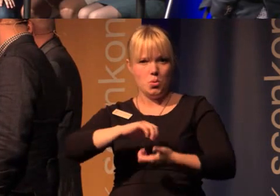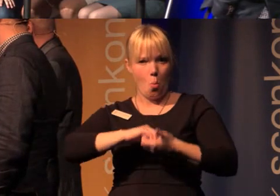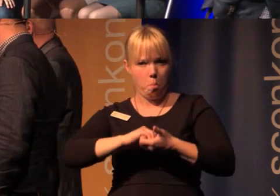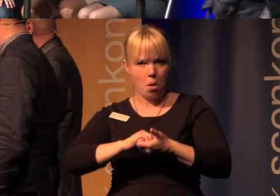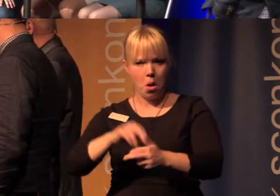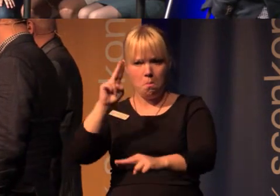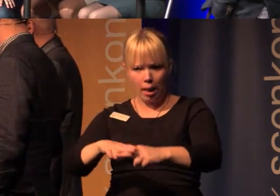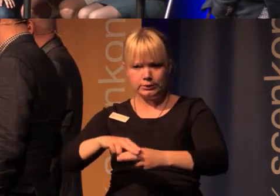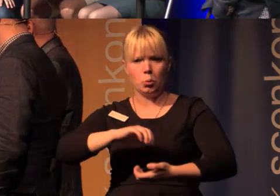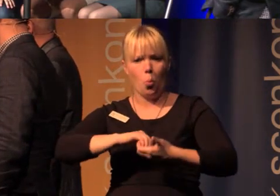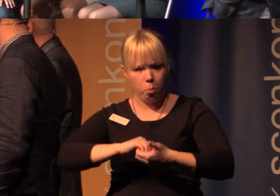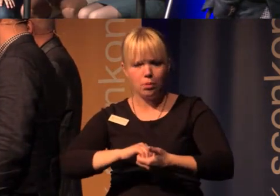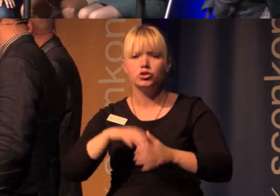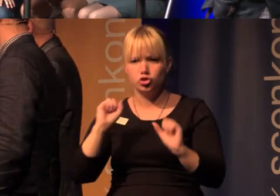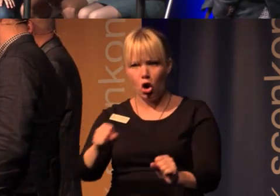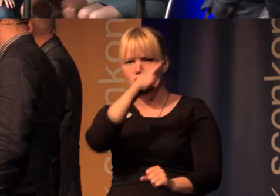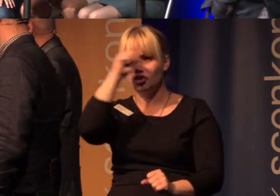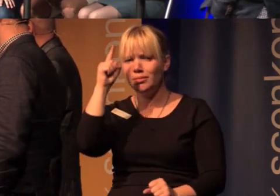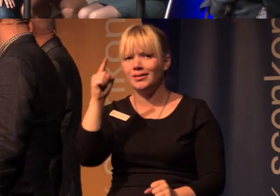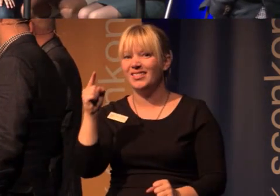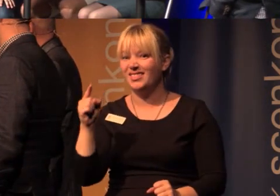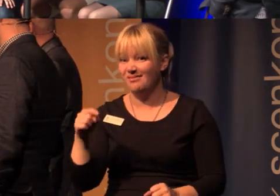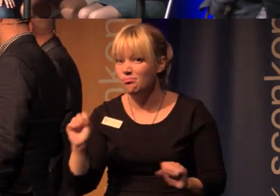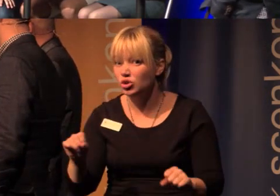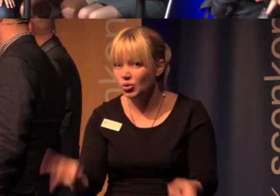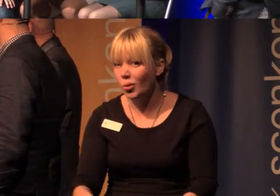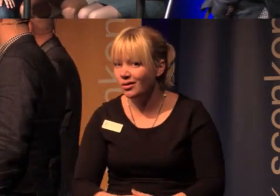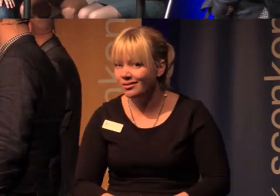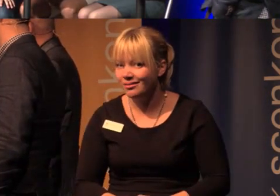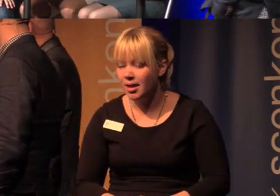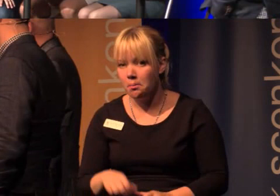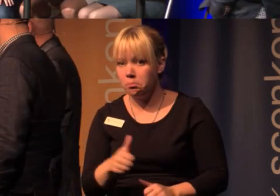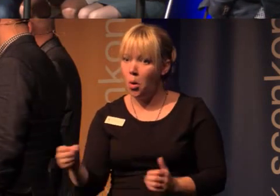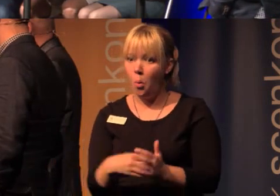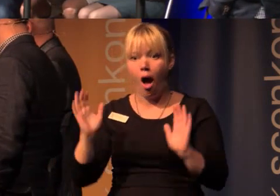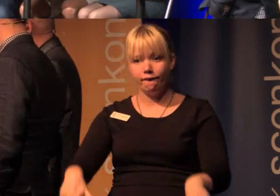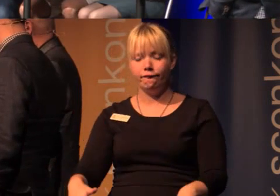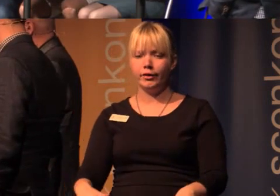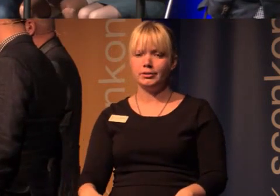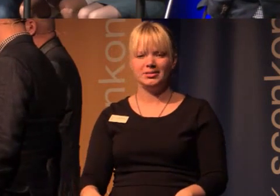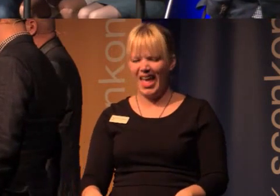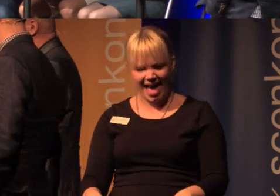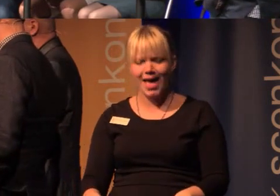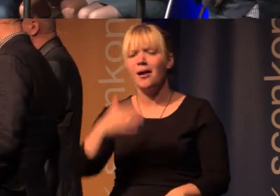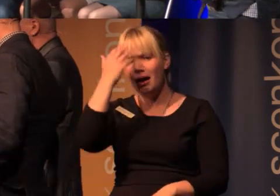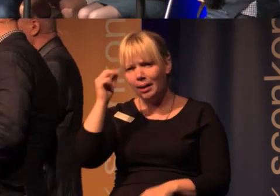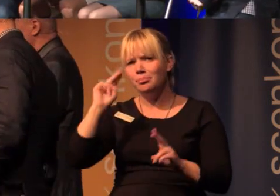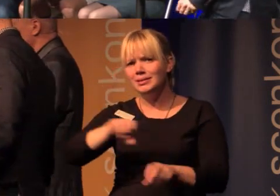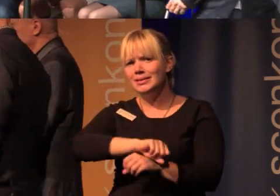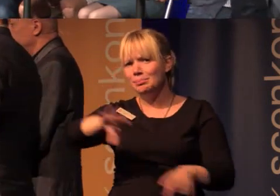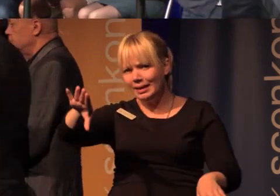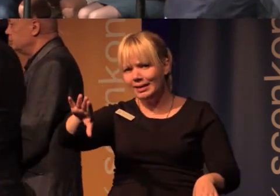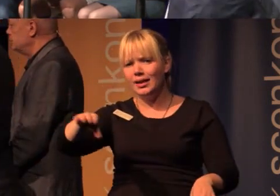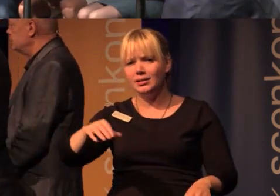lokaliseringen för Operan ska vara Östermalm? Nej, jag tror inte det. Jag tror att man i mycket större utsträckning skulle kunna sprida ut den, även de